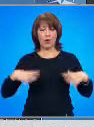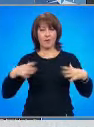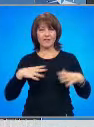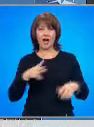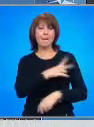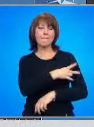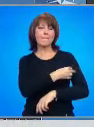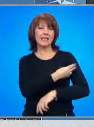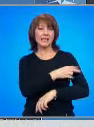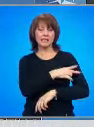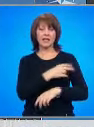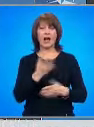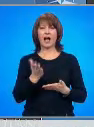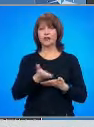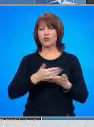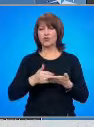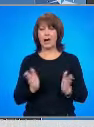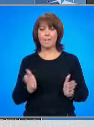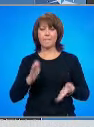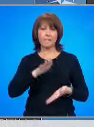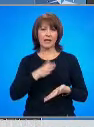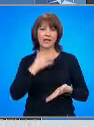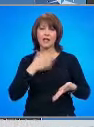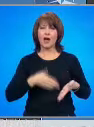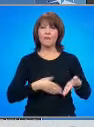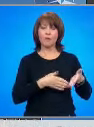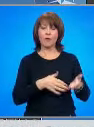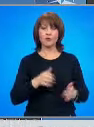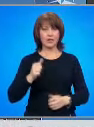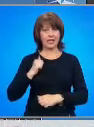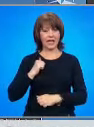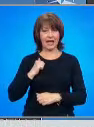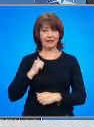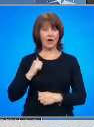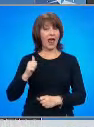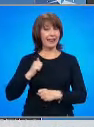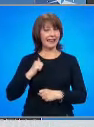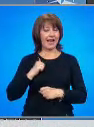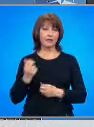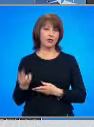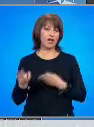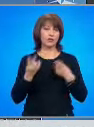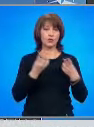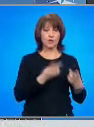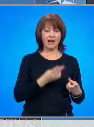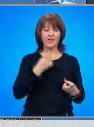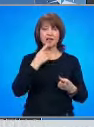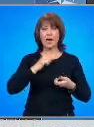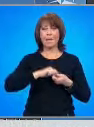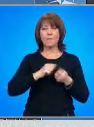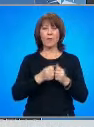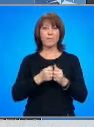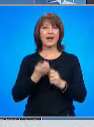консумативи като част от всеобхватния пакет с помощ на НАТО. Съгласно този пакет, НАТО скоро ще достави на Украйна оборудване за борба с